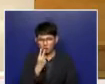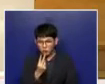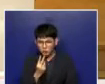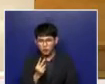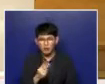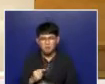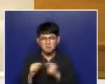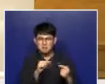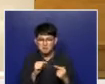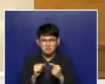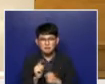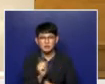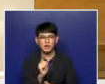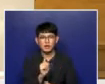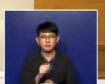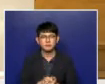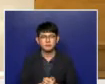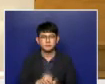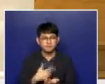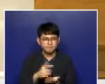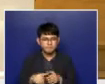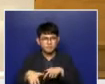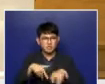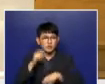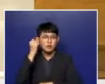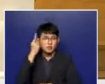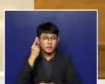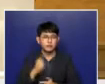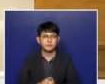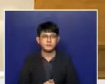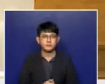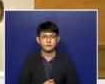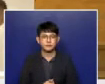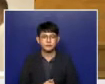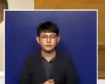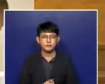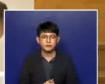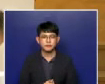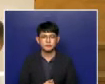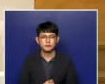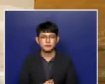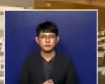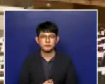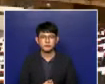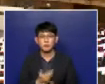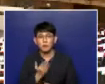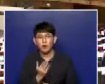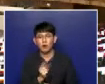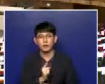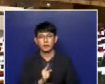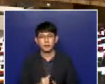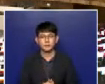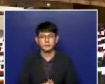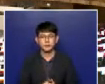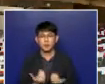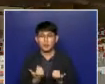ให้เสียก็ขยายไปพอขยายเวลาสัมปทานชาวบ้านก็ไม่ต้องเสียเพิ่มอีก 5บาทคุณผู้ชมพอนึกออก